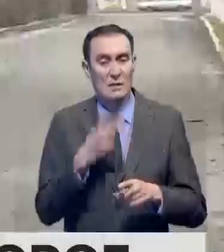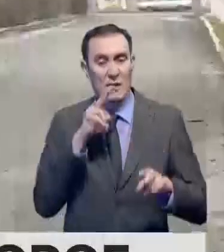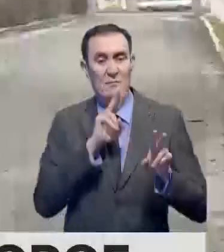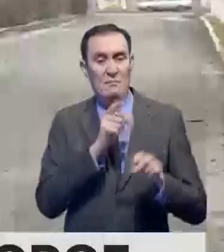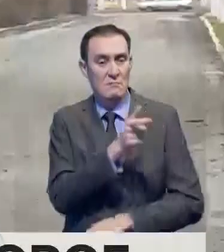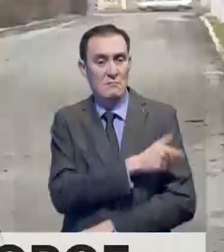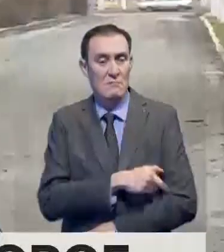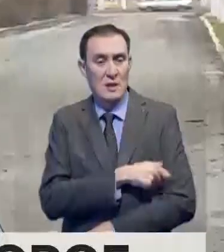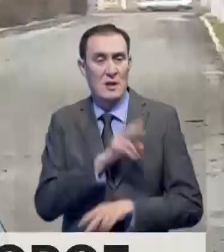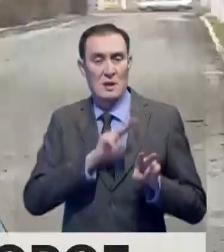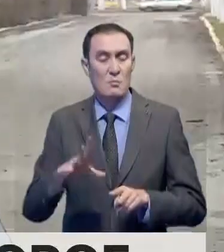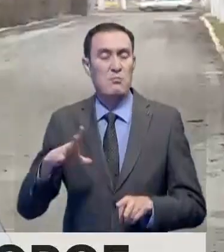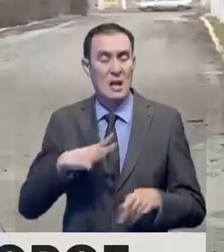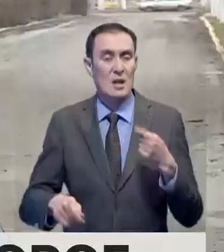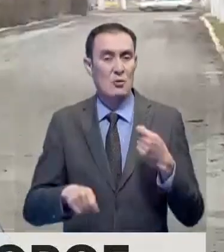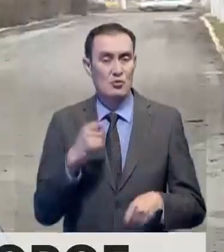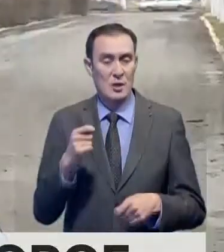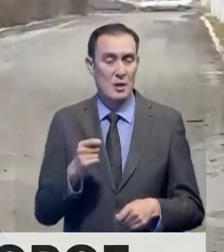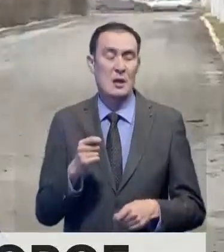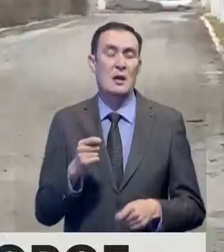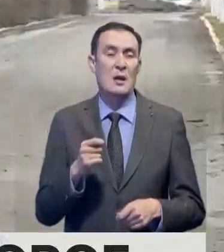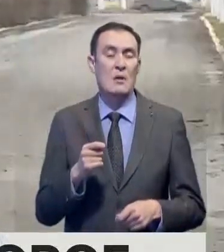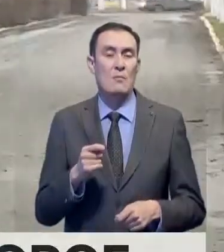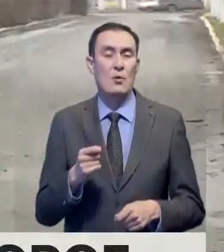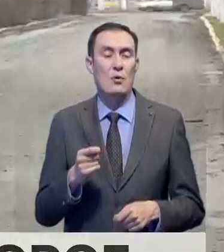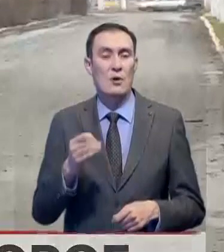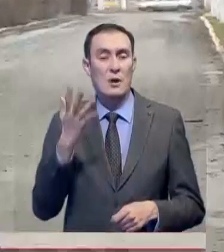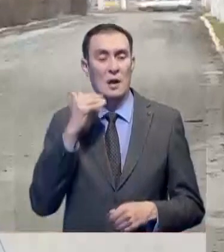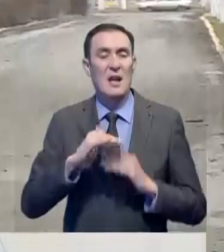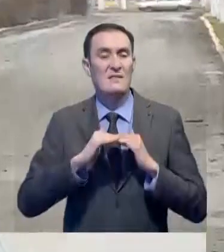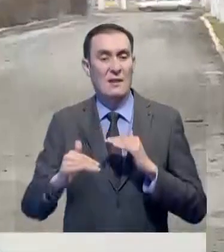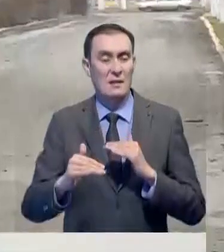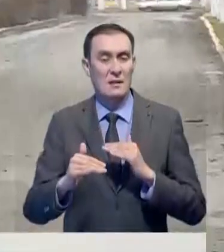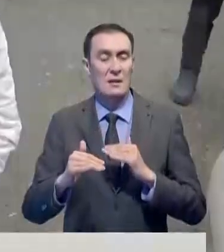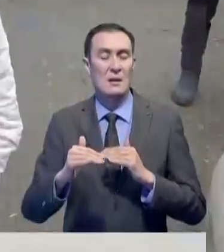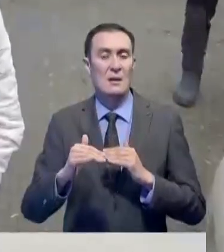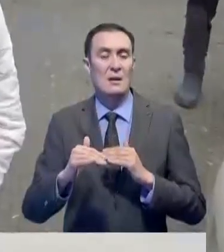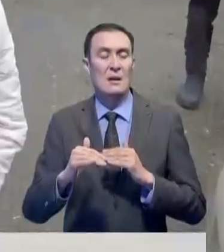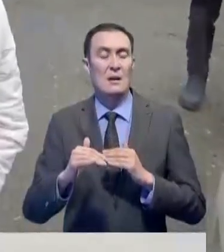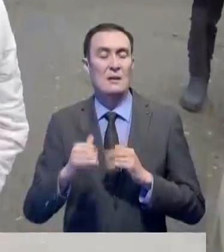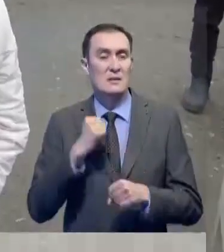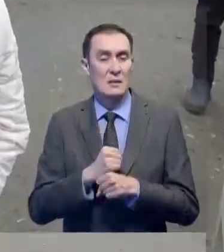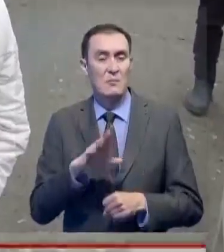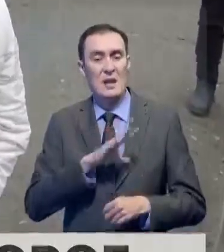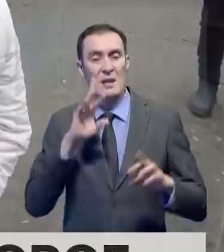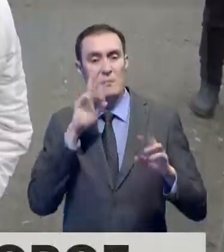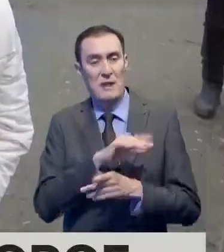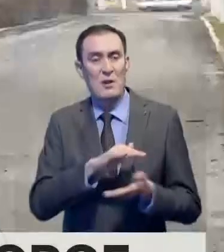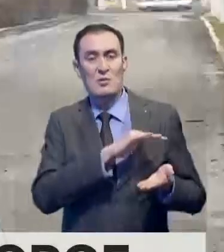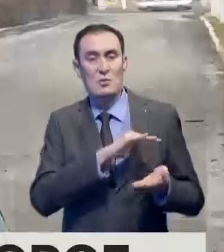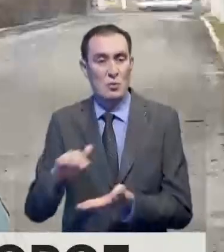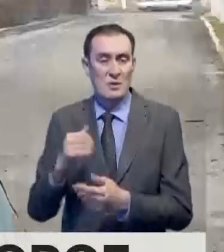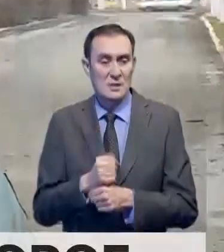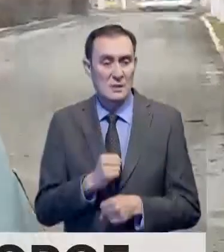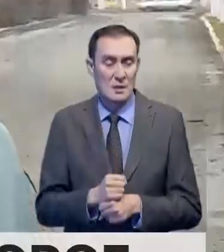надзора. Нарушения были по укладке асфальта, асфальтовой смеси. Где-то был неправильный слой уложен,